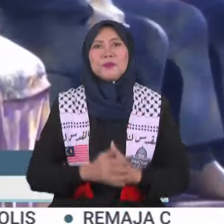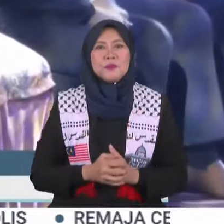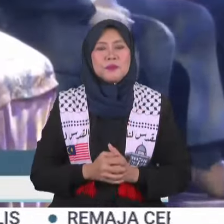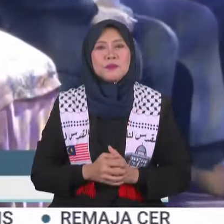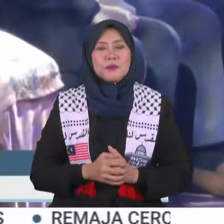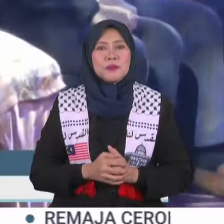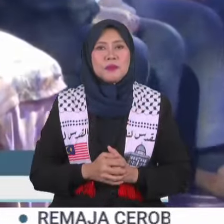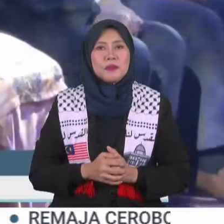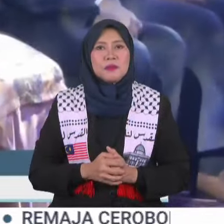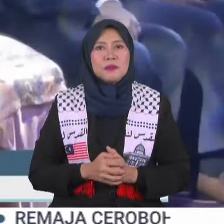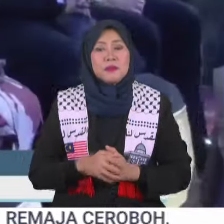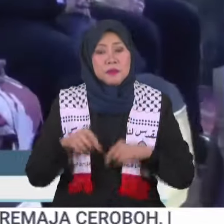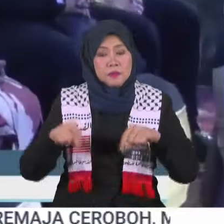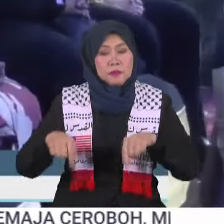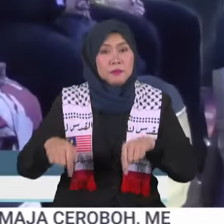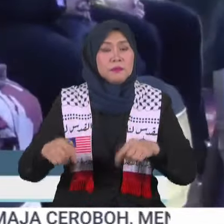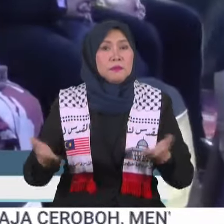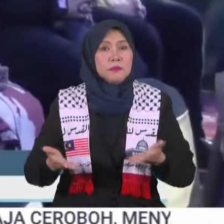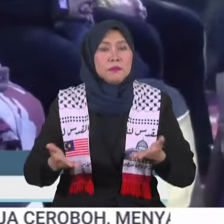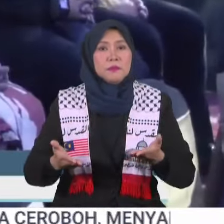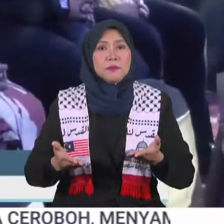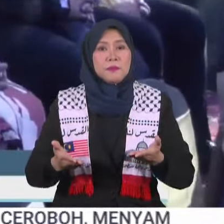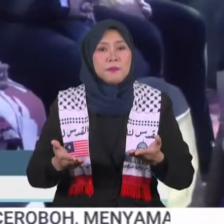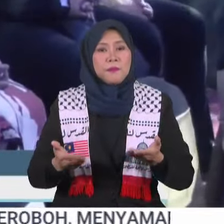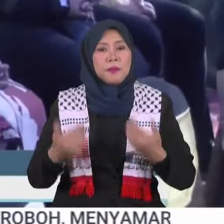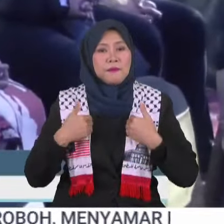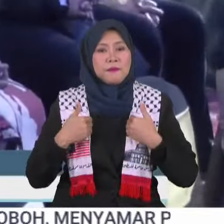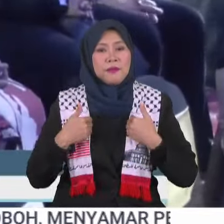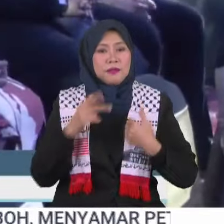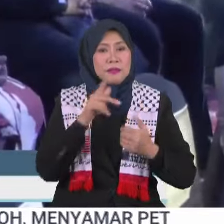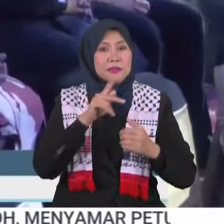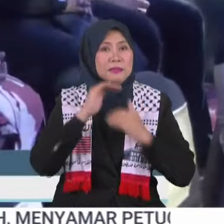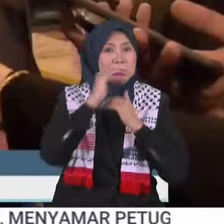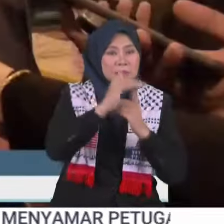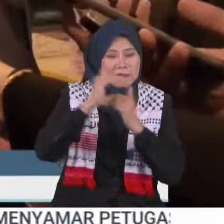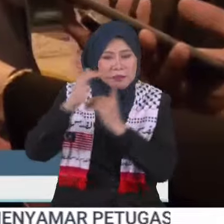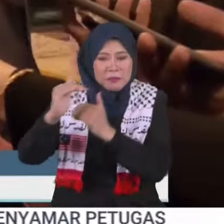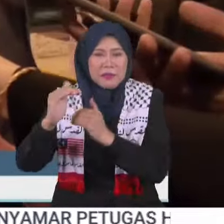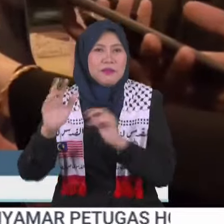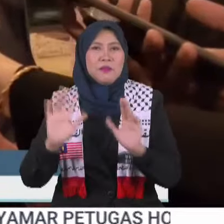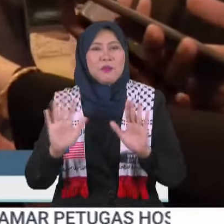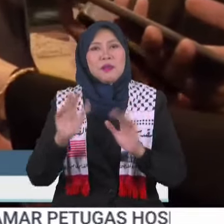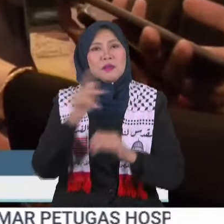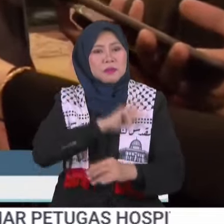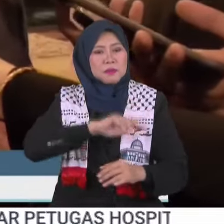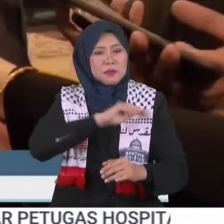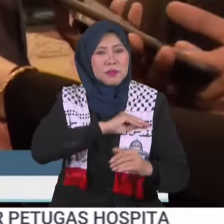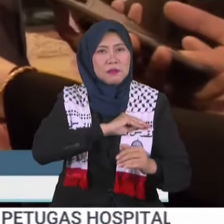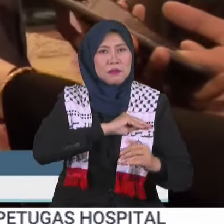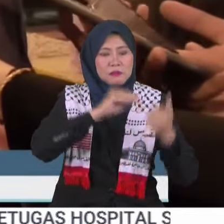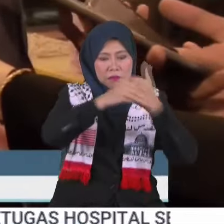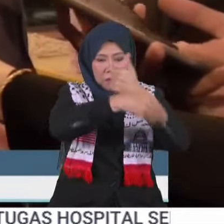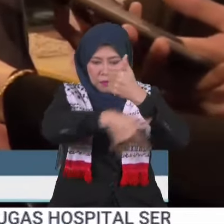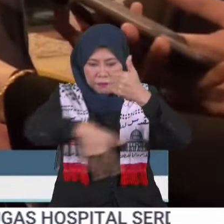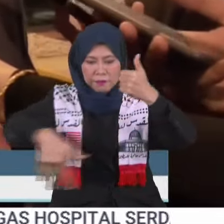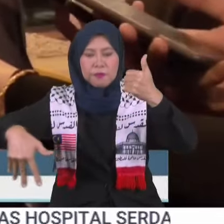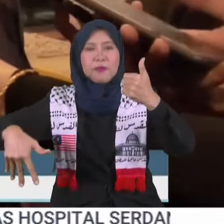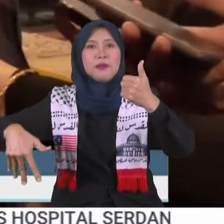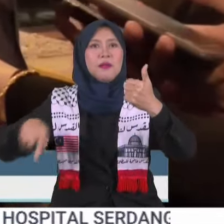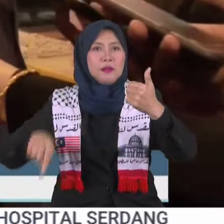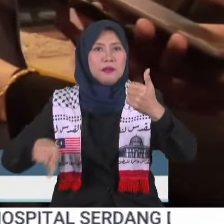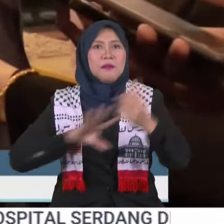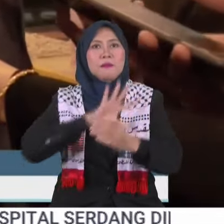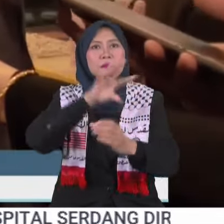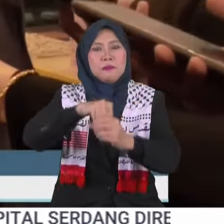Dewan Legislatif ini ialah bukan punya jabatan atau kementerian. Ia satu institusi yang merangkum